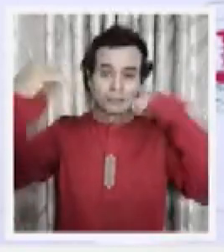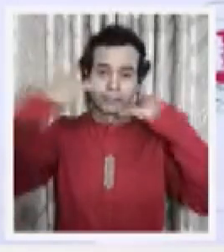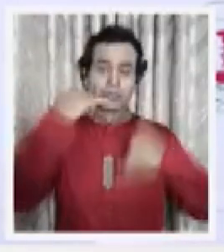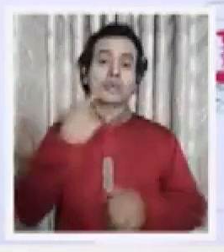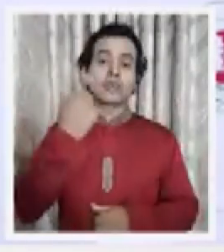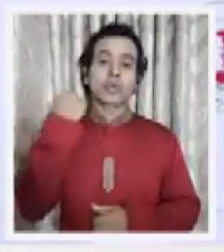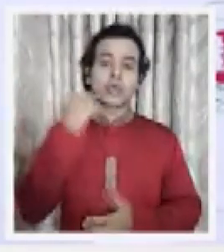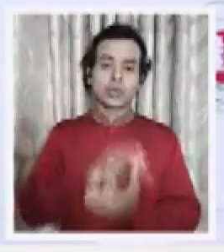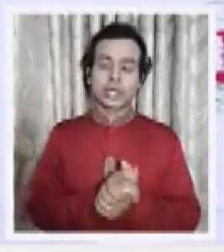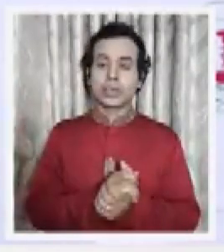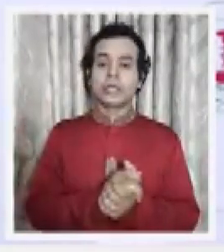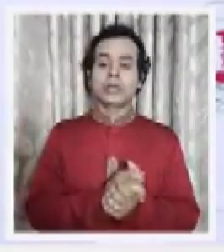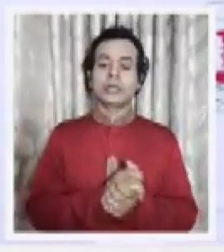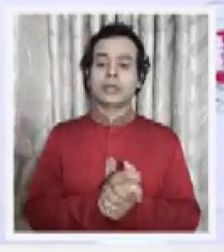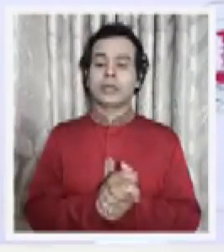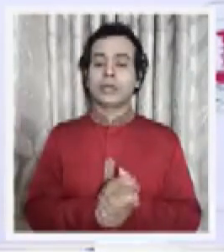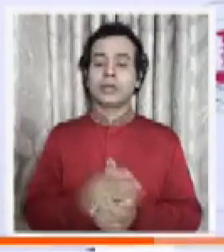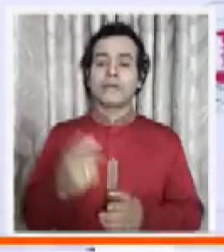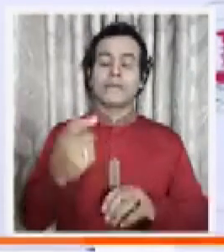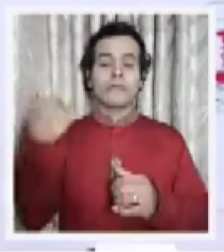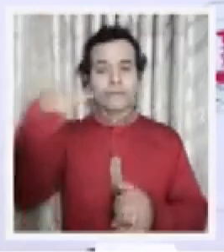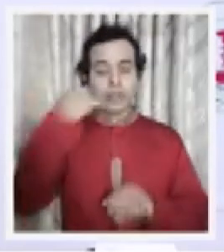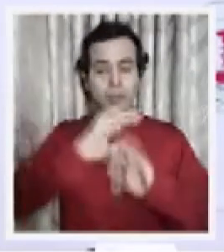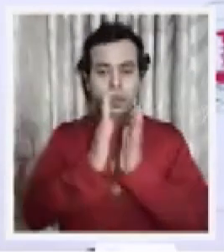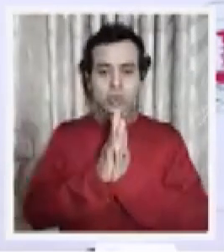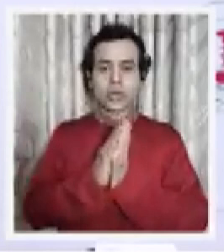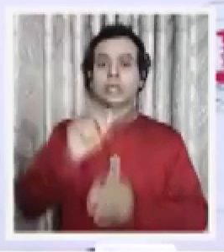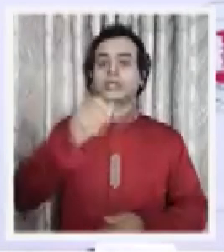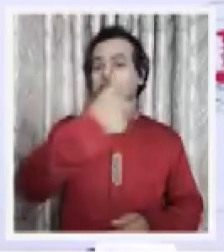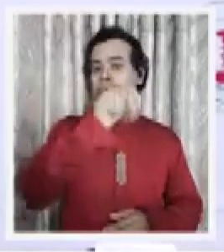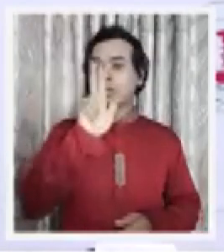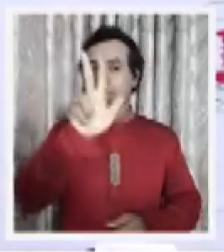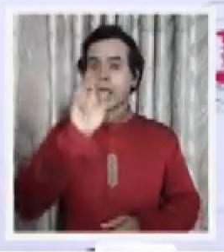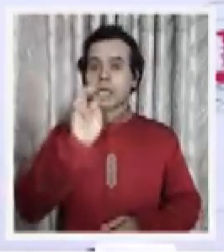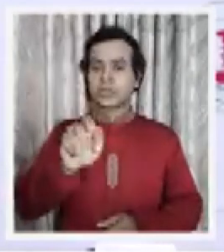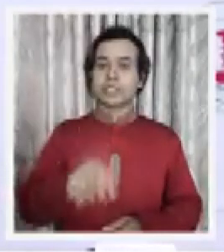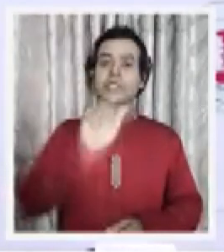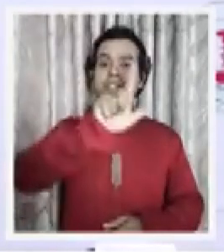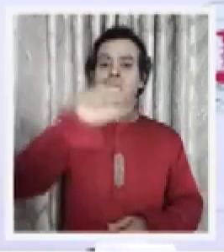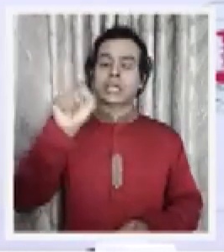হটলাইন তথ্য, গত 24 ঘন্টায় মোট হটলাইনে ফোন কলের সংখ্যা